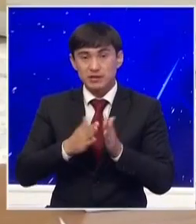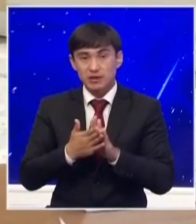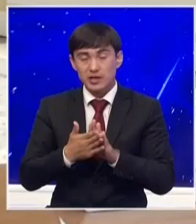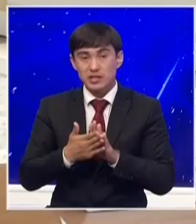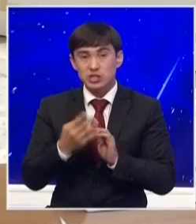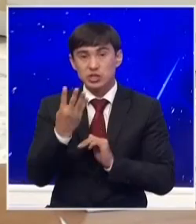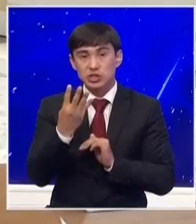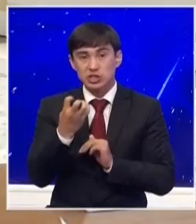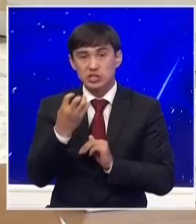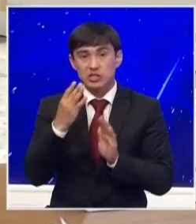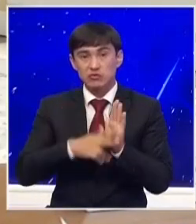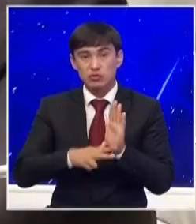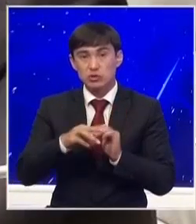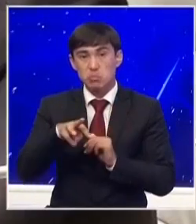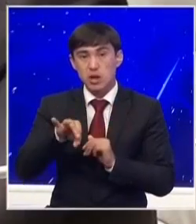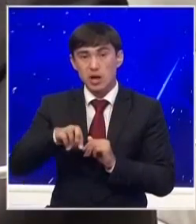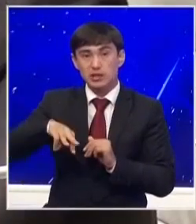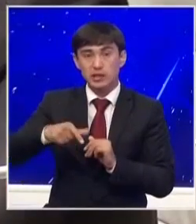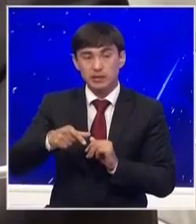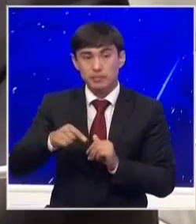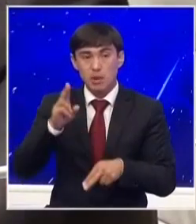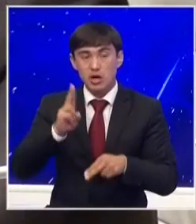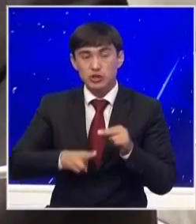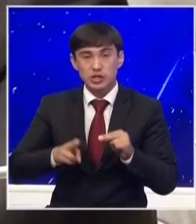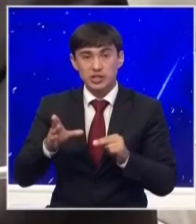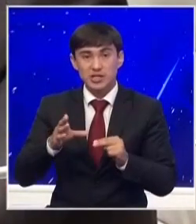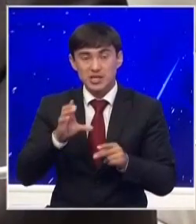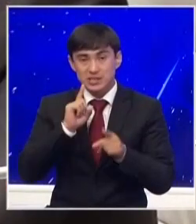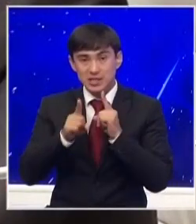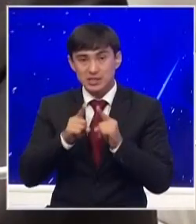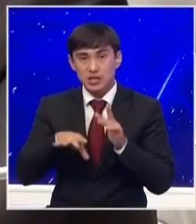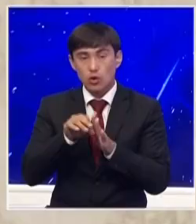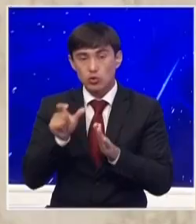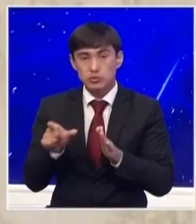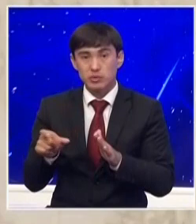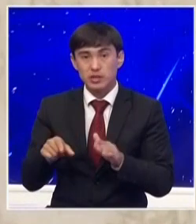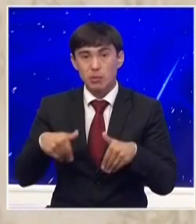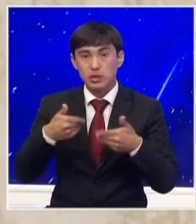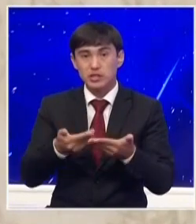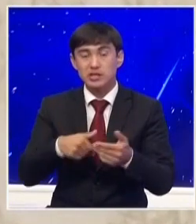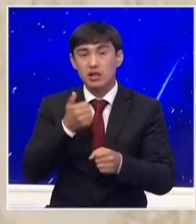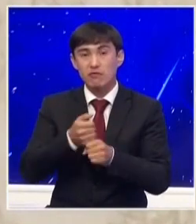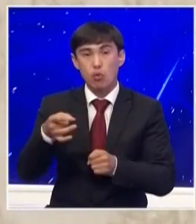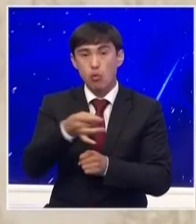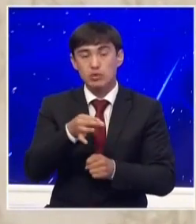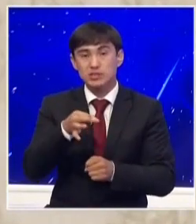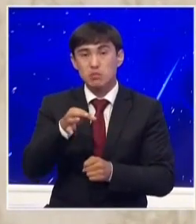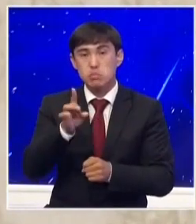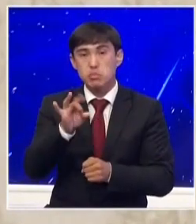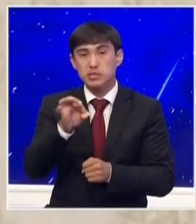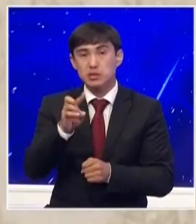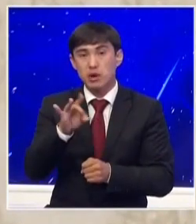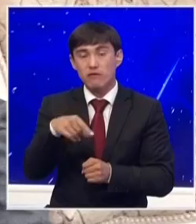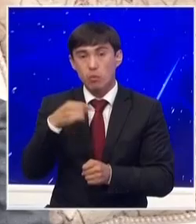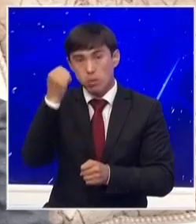почти 490 миллиардов тенге. По окончании сессии к народным избранникам обратился глава области Бейбит Исабаев.